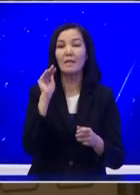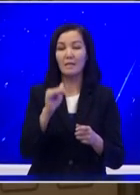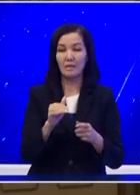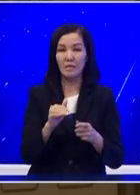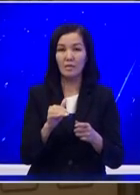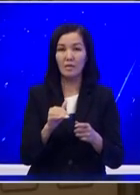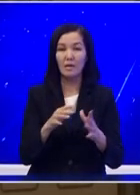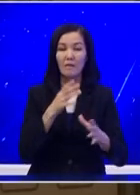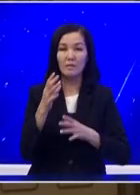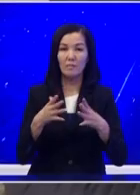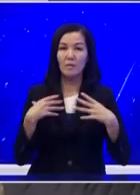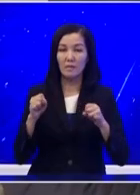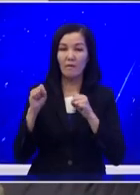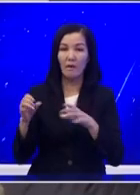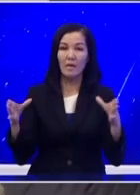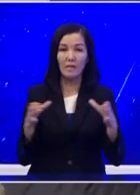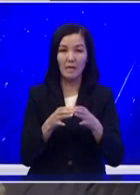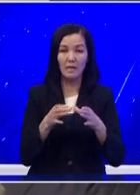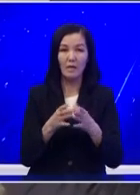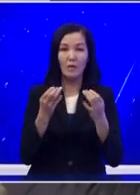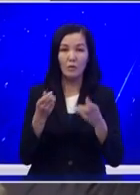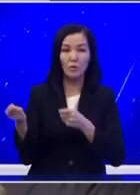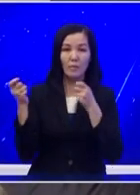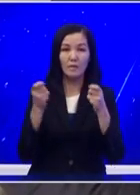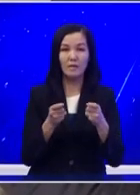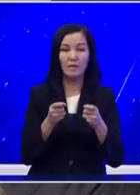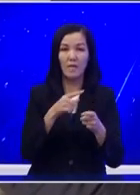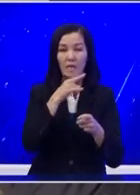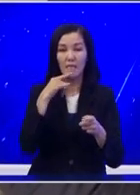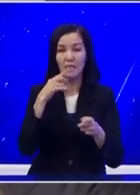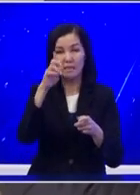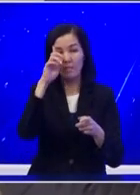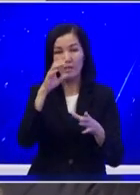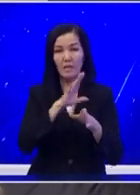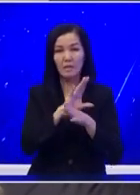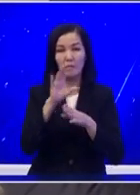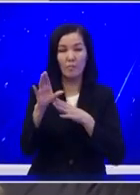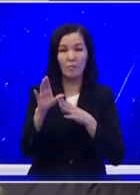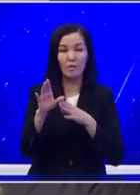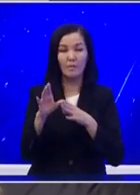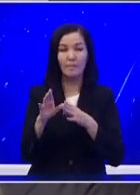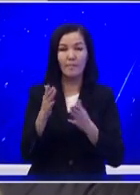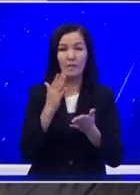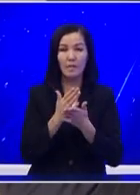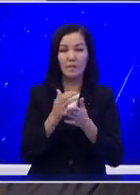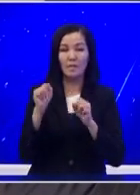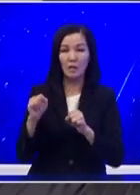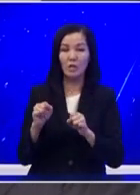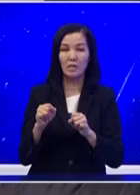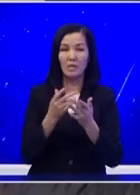с Всемирной организации здравоохранения. А также у нас еще поступили средства из Российской Федерации. Там тоже у нас имеются защитные средства